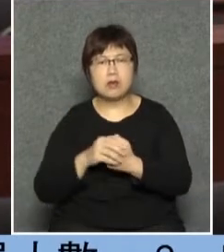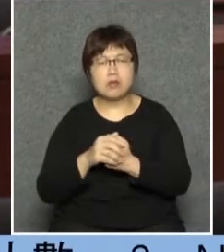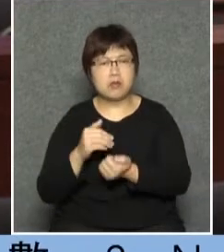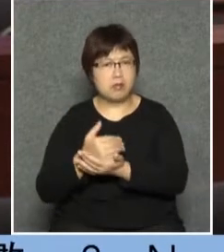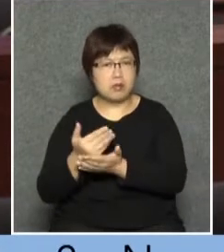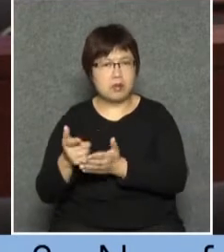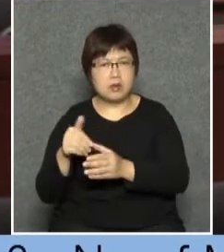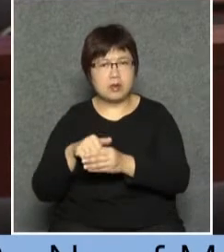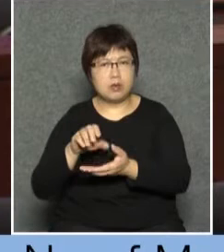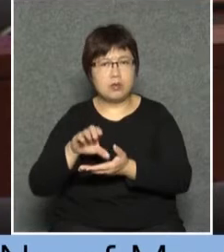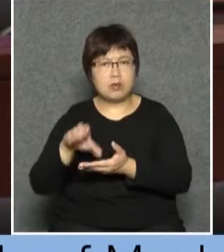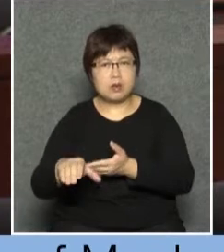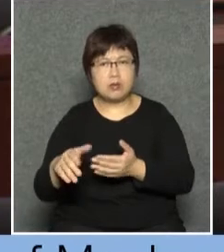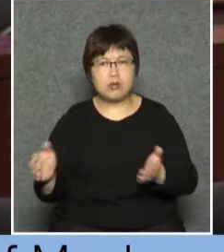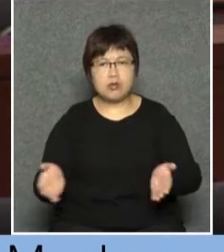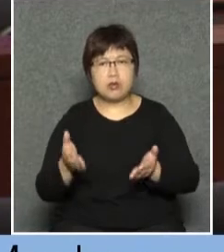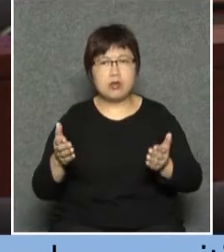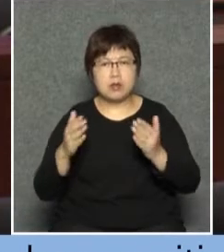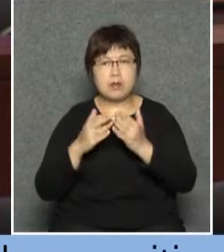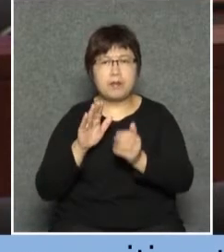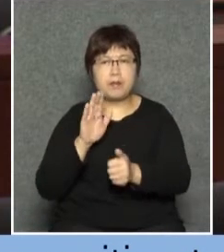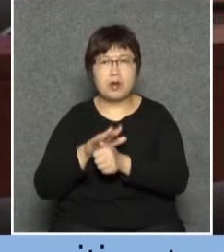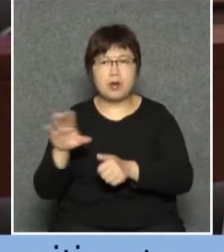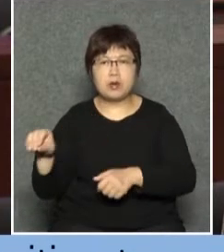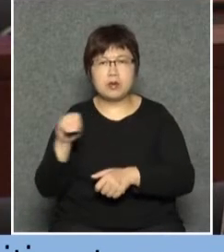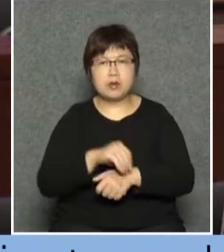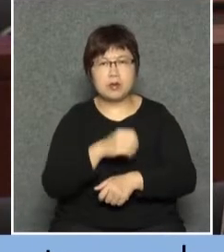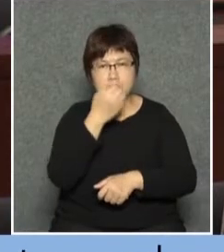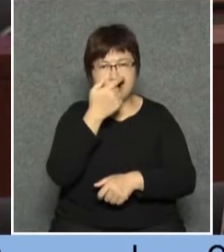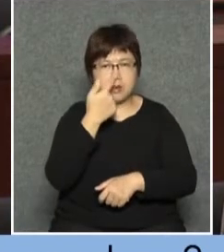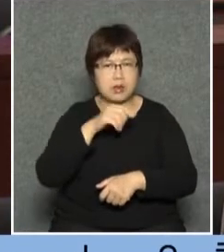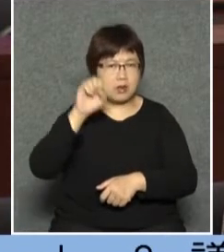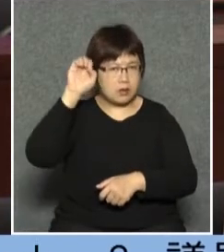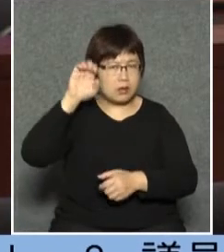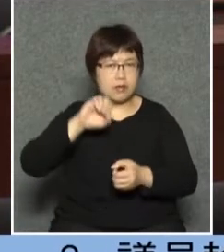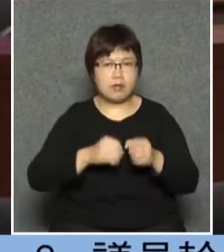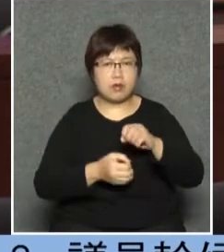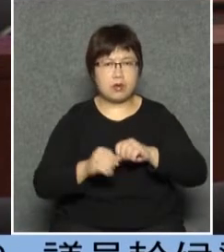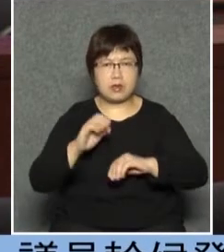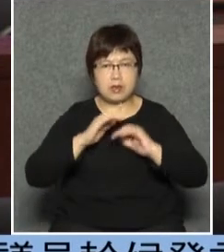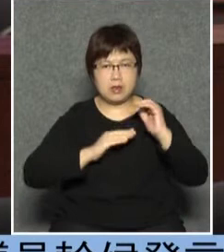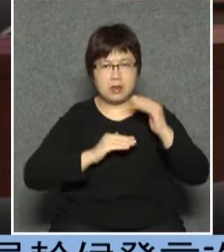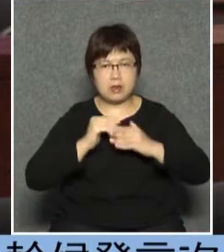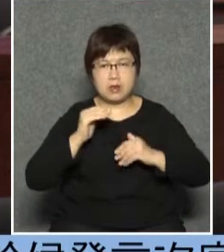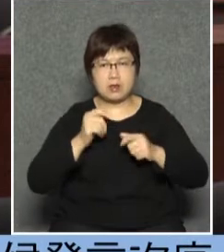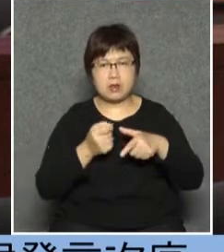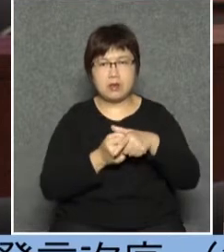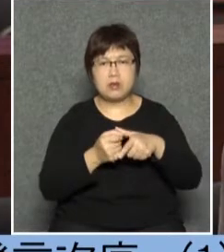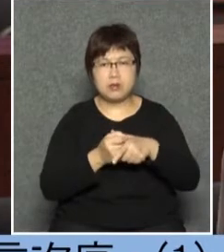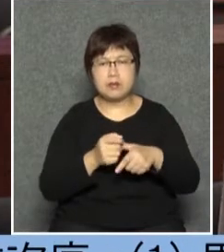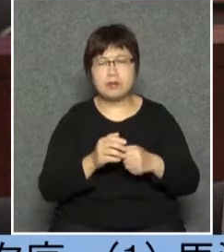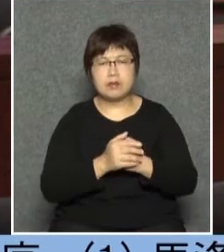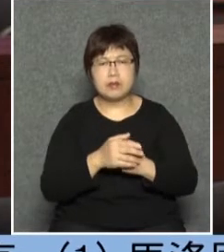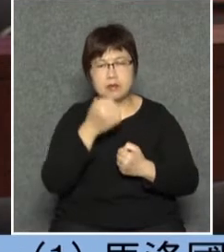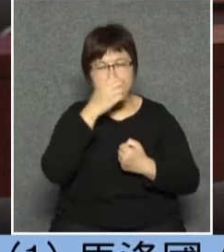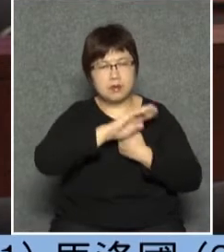投资推广处协助引入香港的创科公司，但是香港的法例就没有与时并